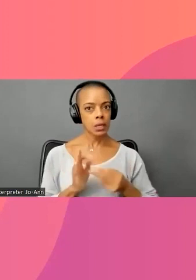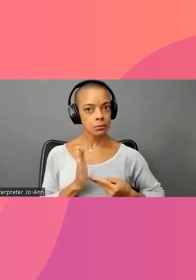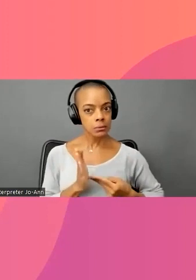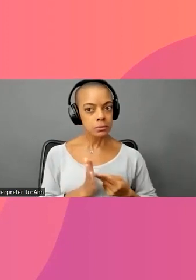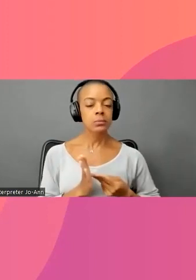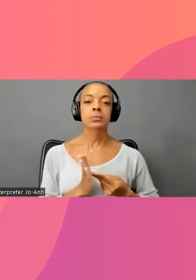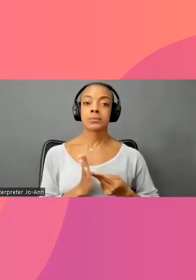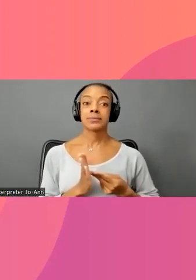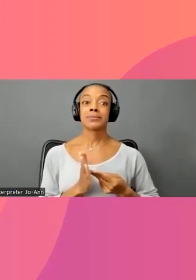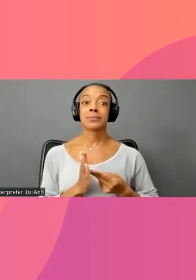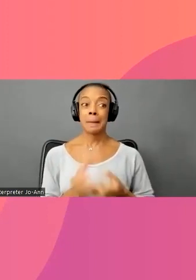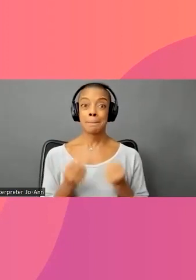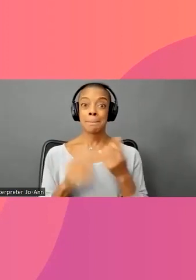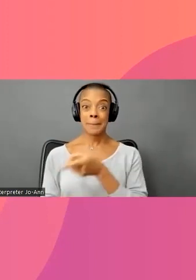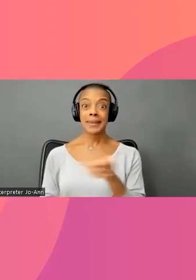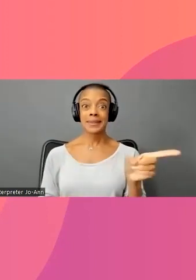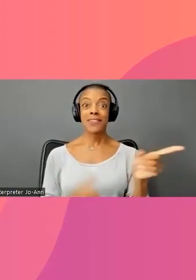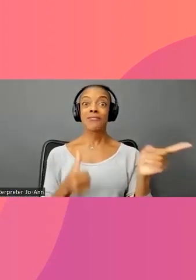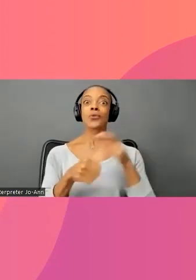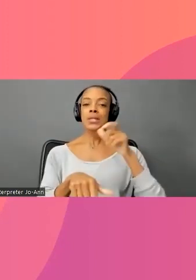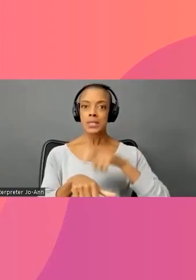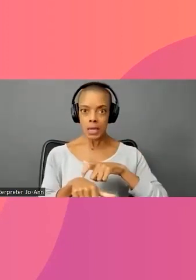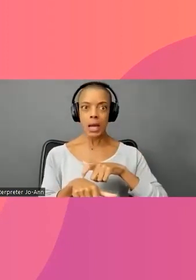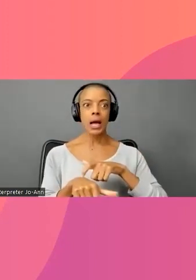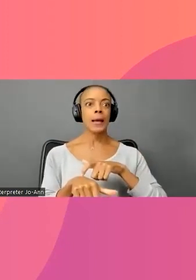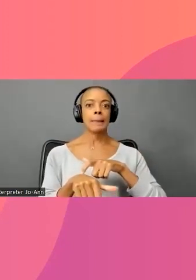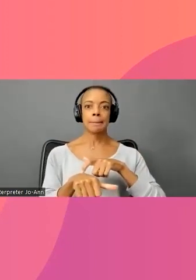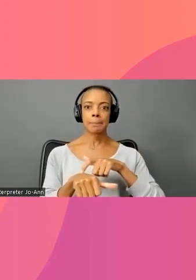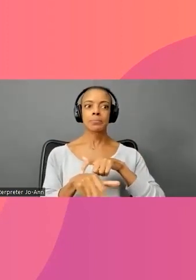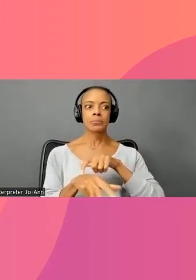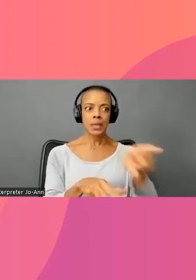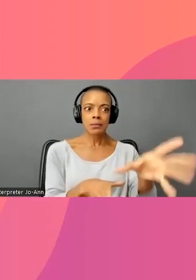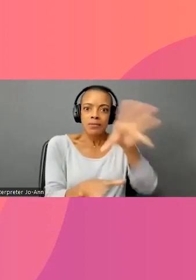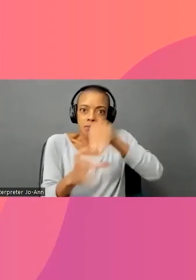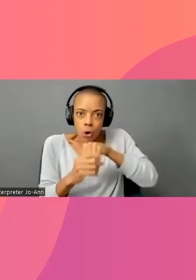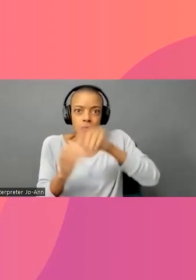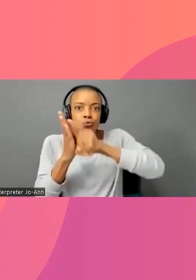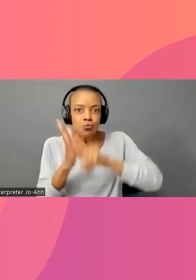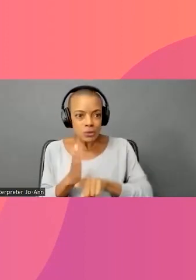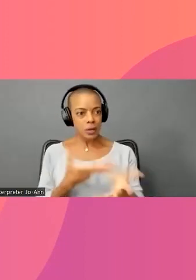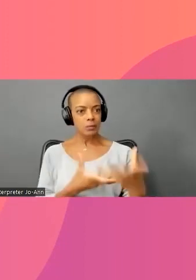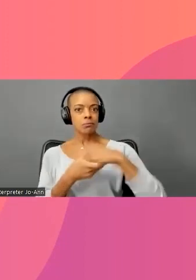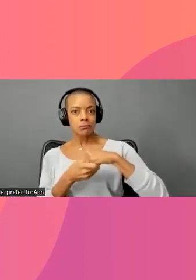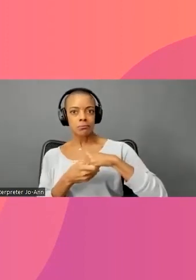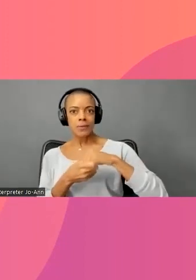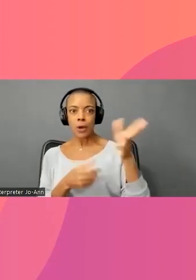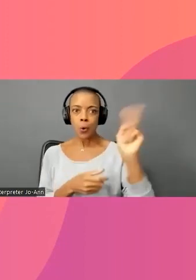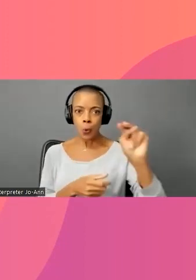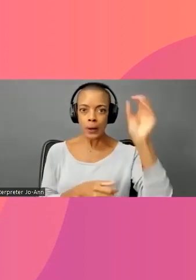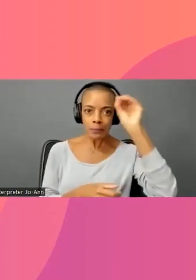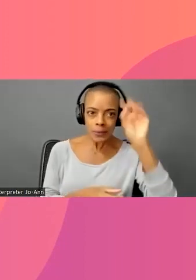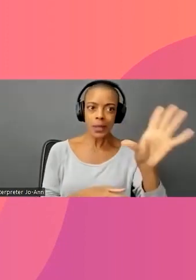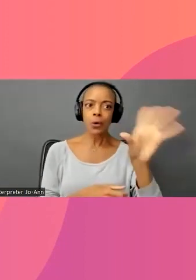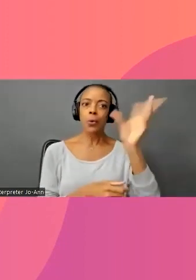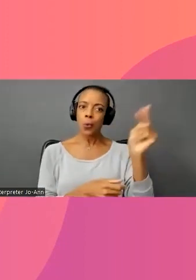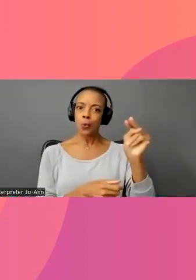que pour plusieurs d'entre elles, c'était la première fois qu'elles étaient exposées à la recherche et la participation,